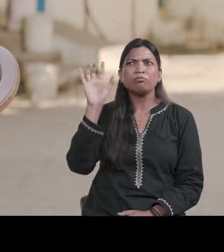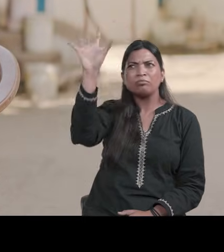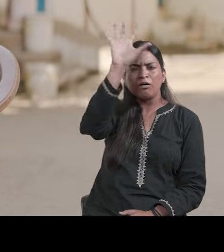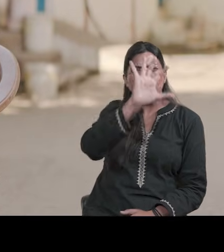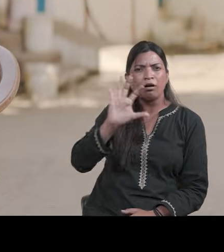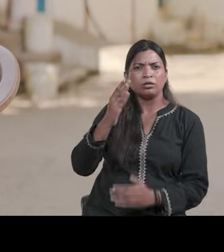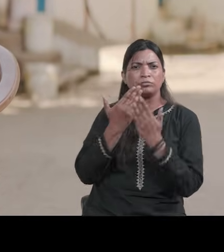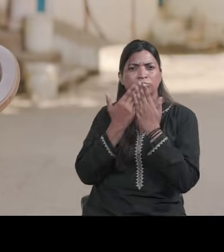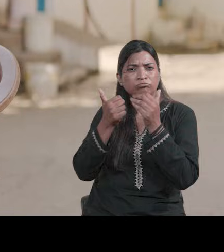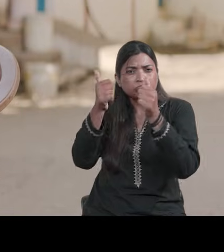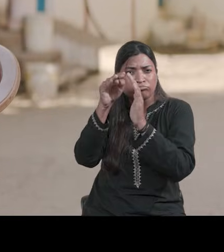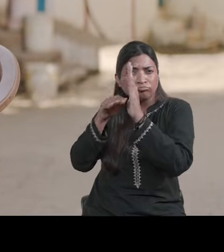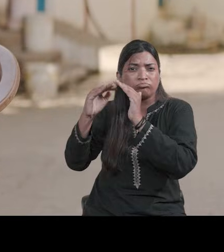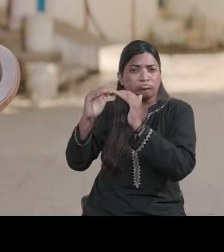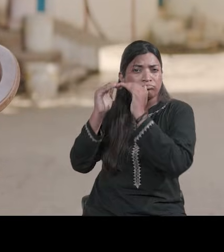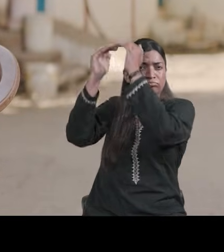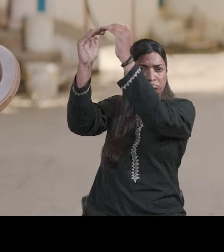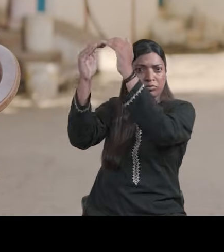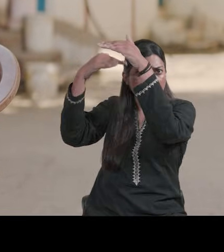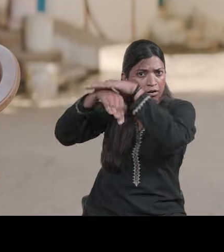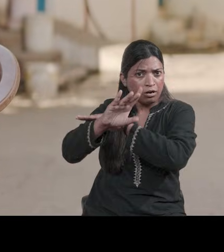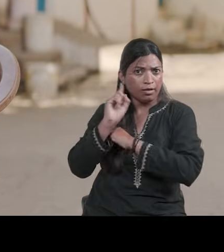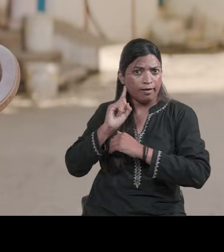मूक बधिर लोगों को समस्याएँ आती हैं। तो ये